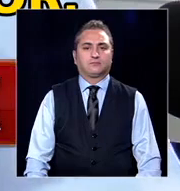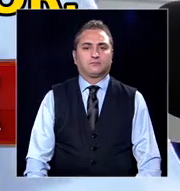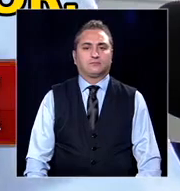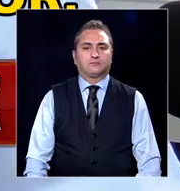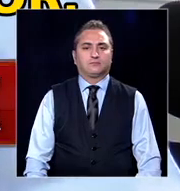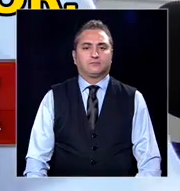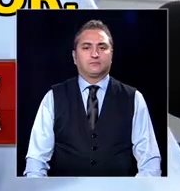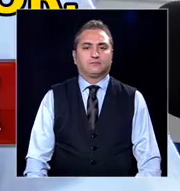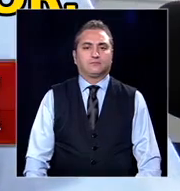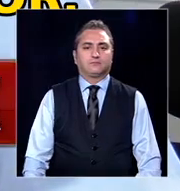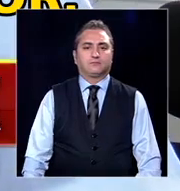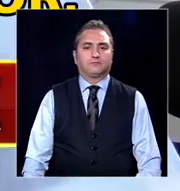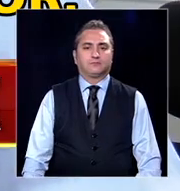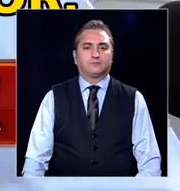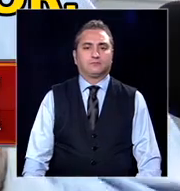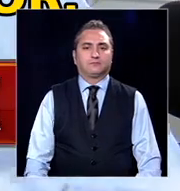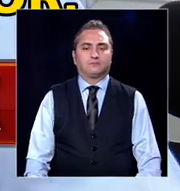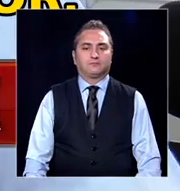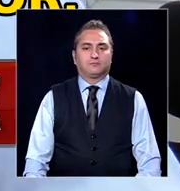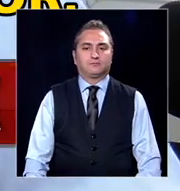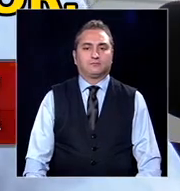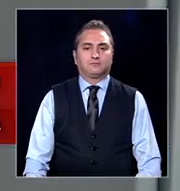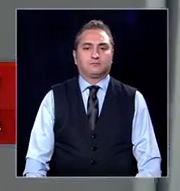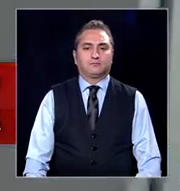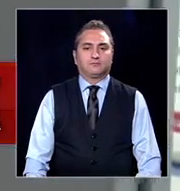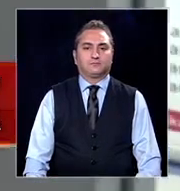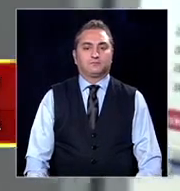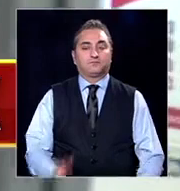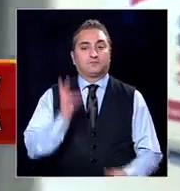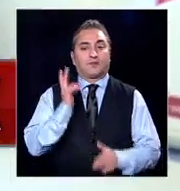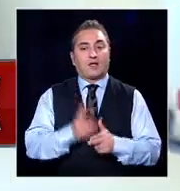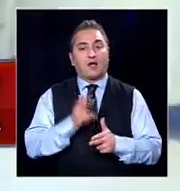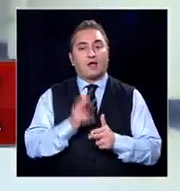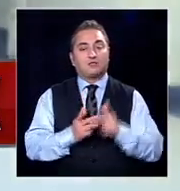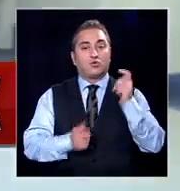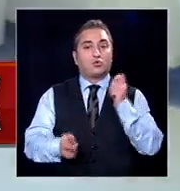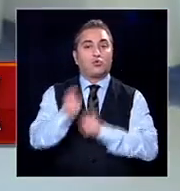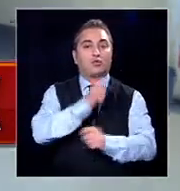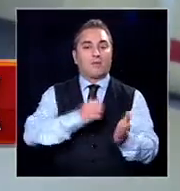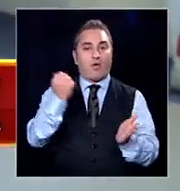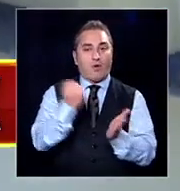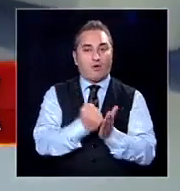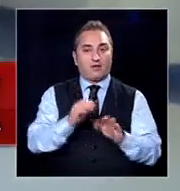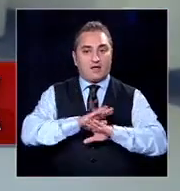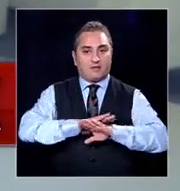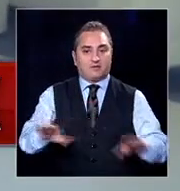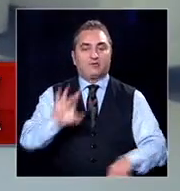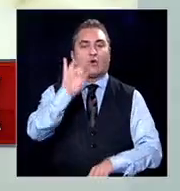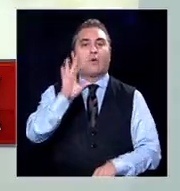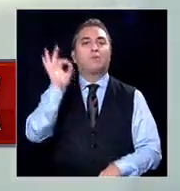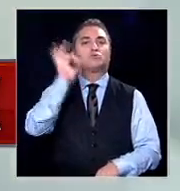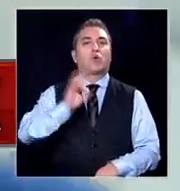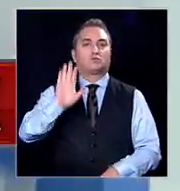siz açabilirseniz bir miktar, o size avantaj sağlıyor. Acil kullanım onayının ardından aşıların 15 Ocak'tan